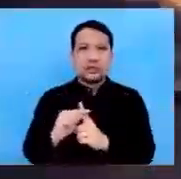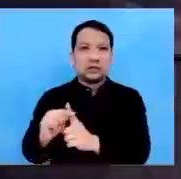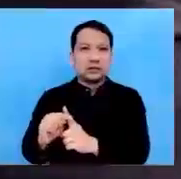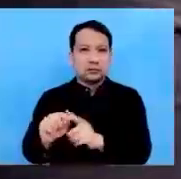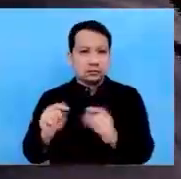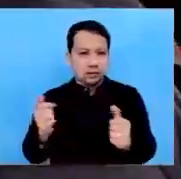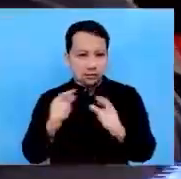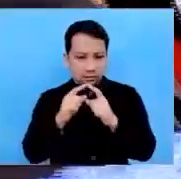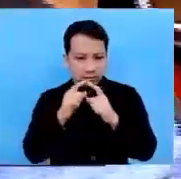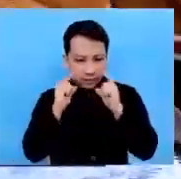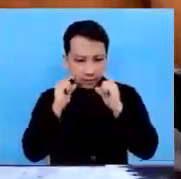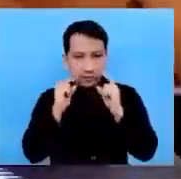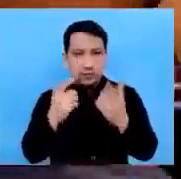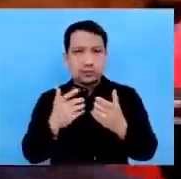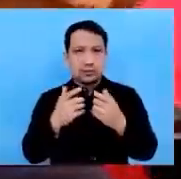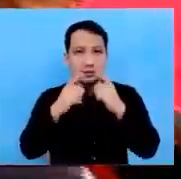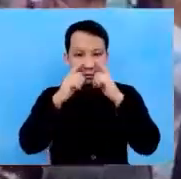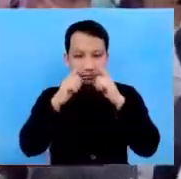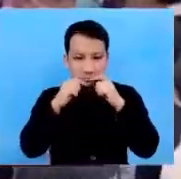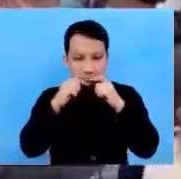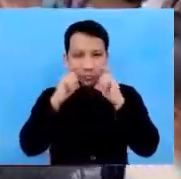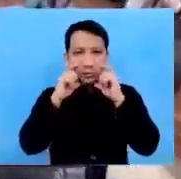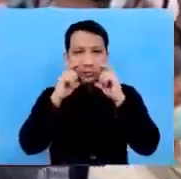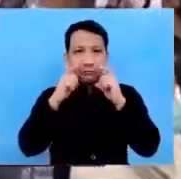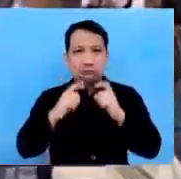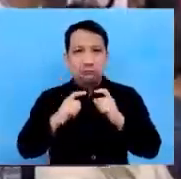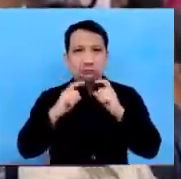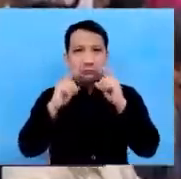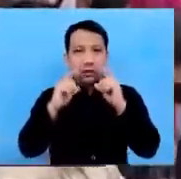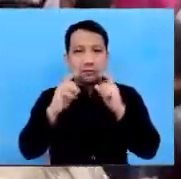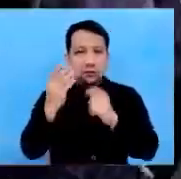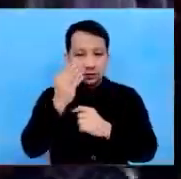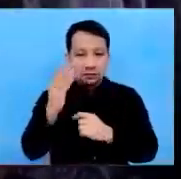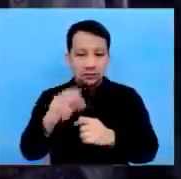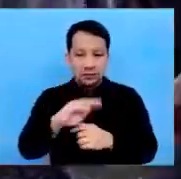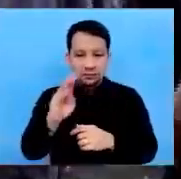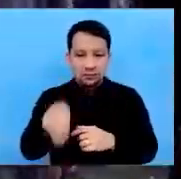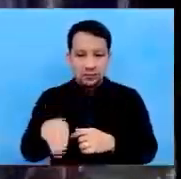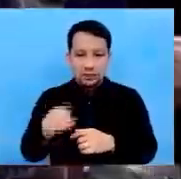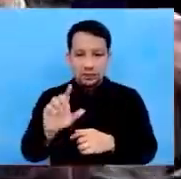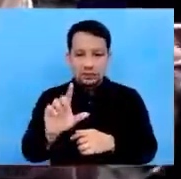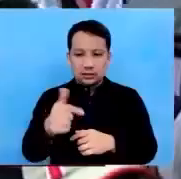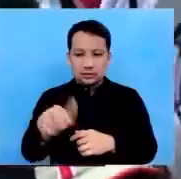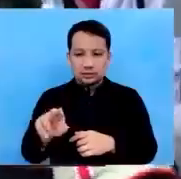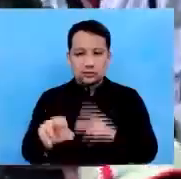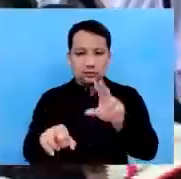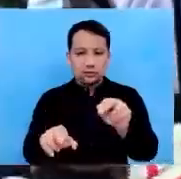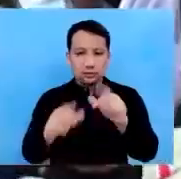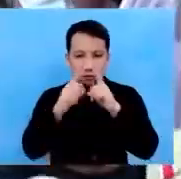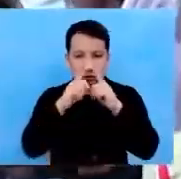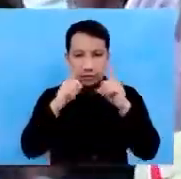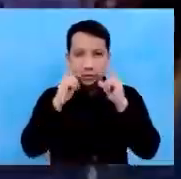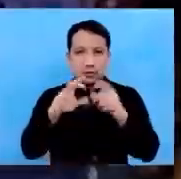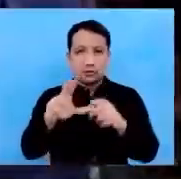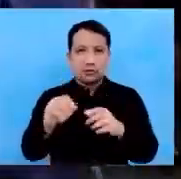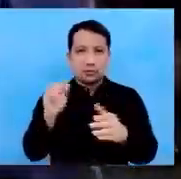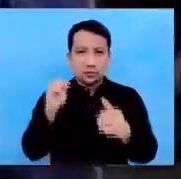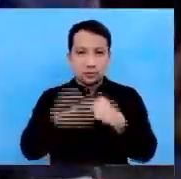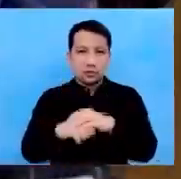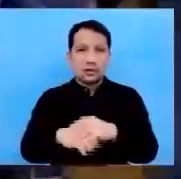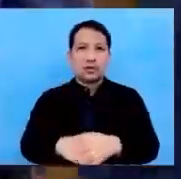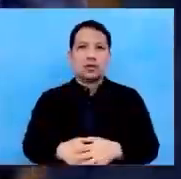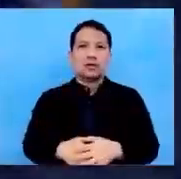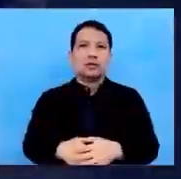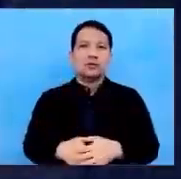o hindi maayos ang pagkakasuot sa kabila ng utos ng Manila LGU na no face mask, no entry. At